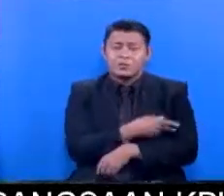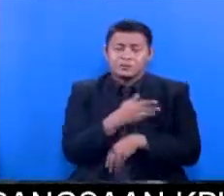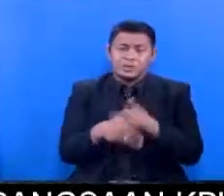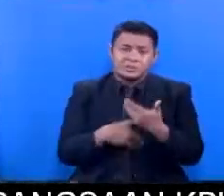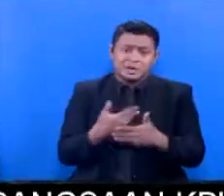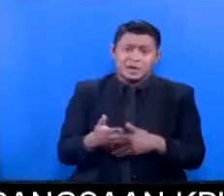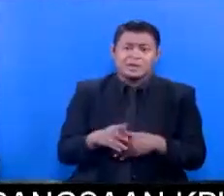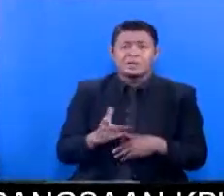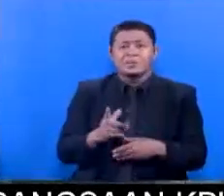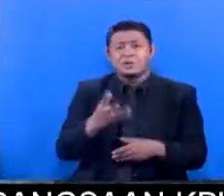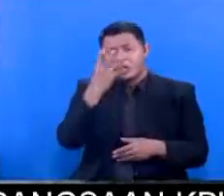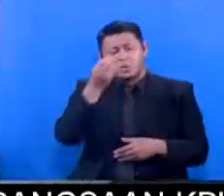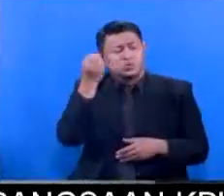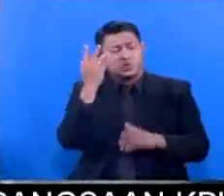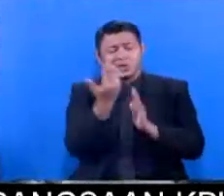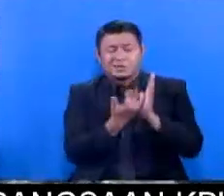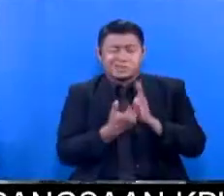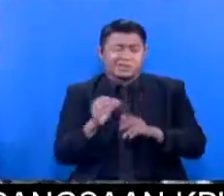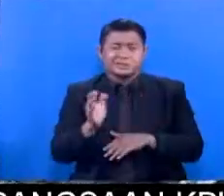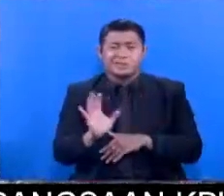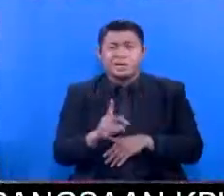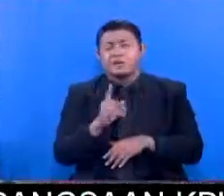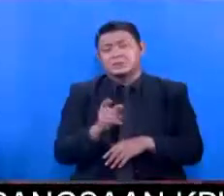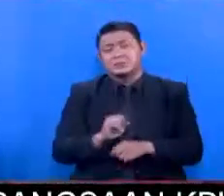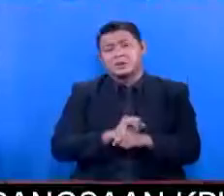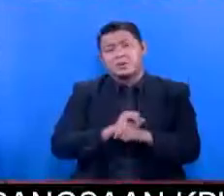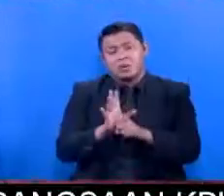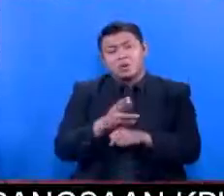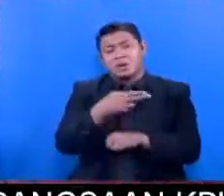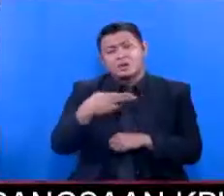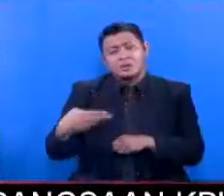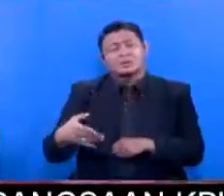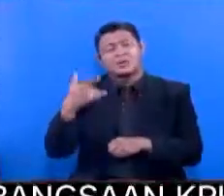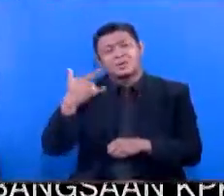tak sepatutnya kita abai akan protokol kesehatan karena pandemi COVID-19 di tanah air